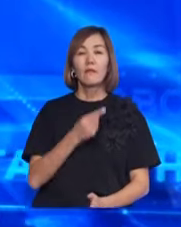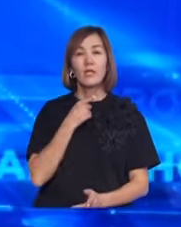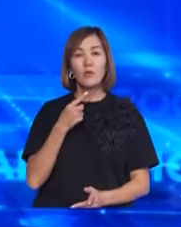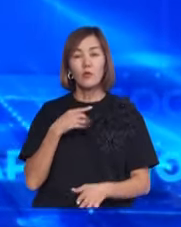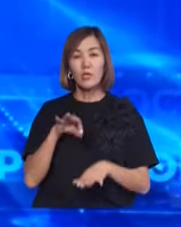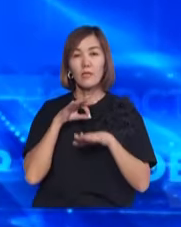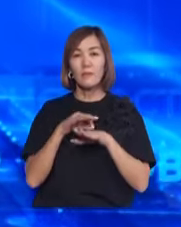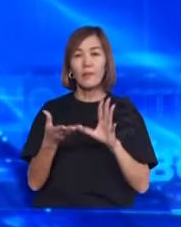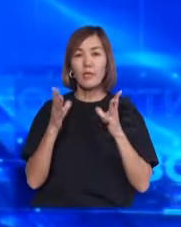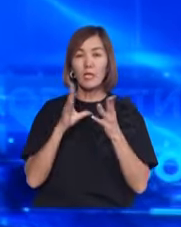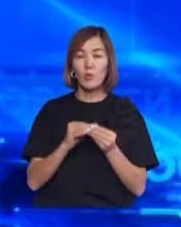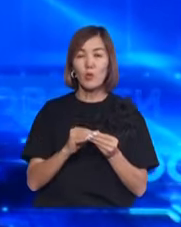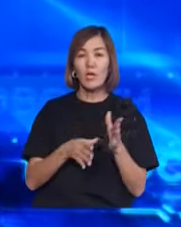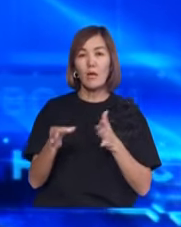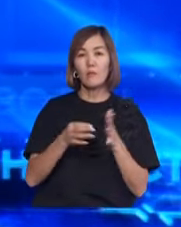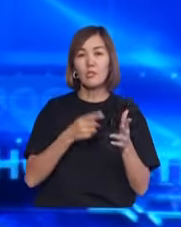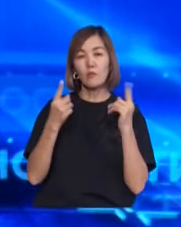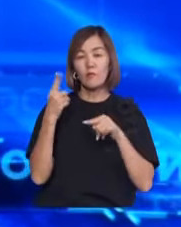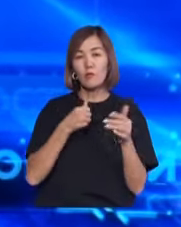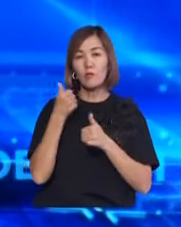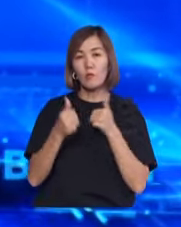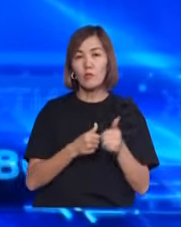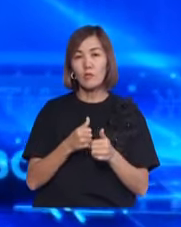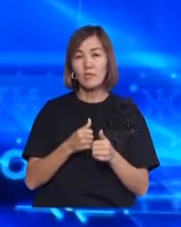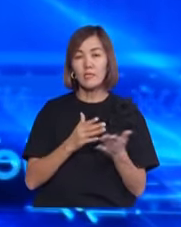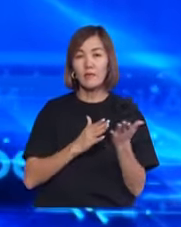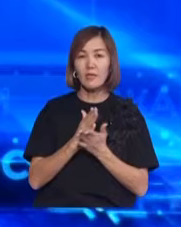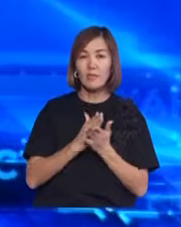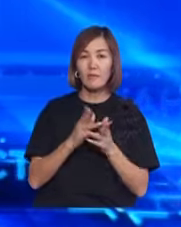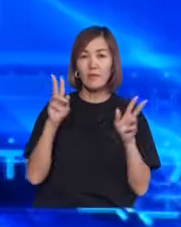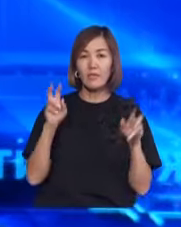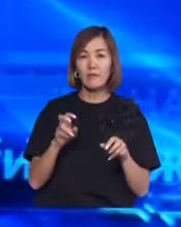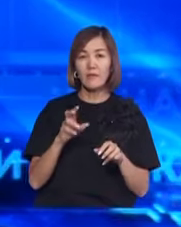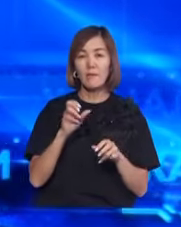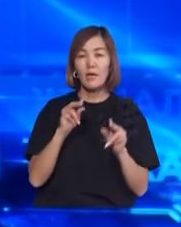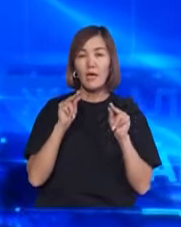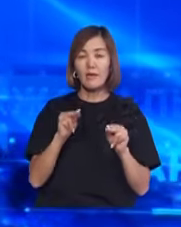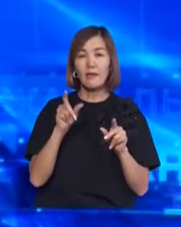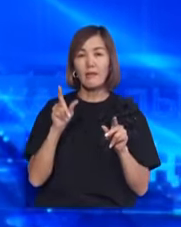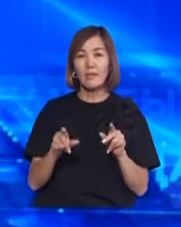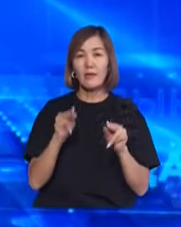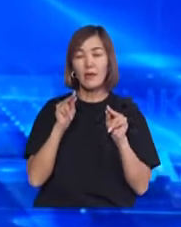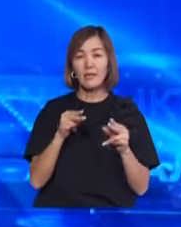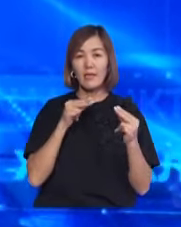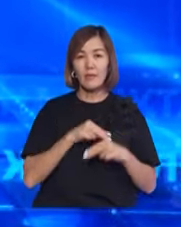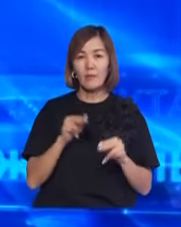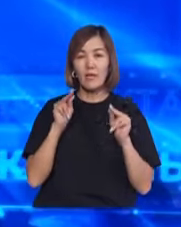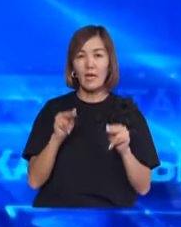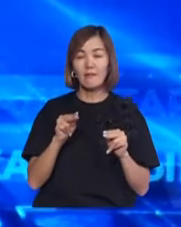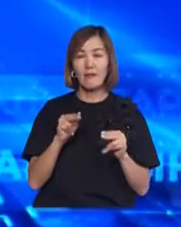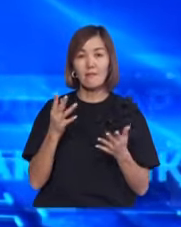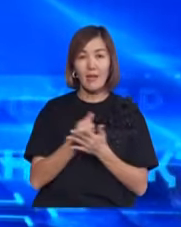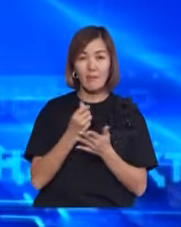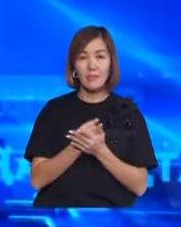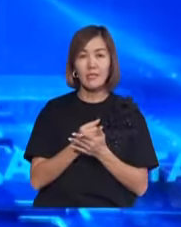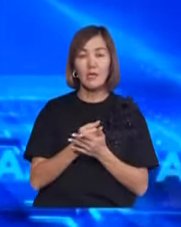В Талдыкургане подведены итоги областного творческого конкурса среди ветеранов под названием «Адал Адам», «Адал Ингбек», «Адал